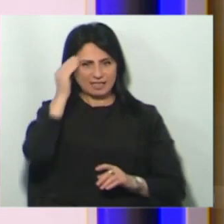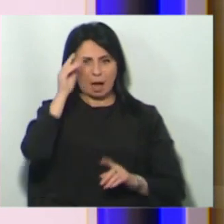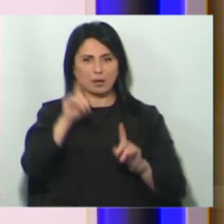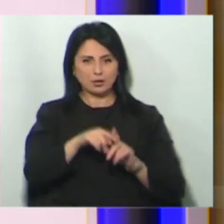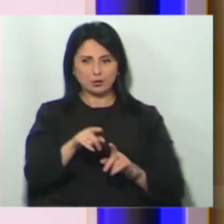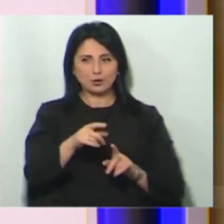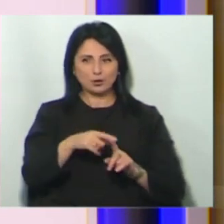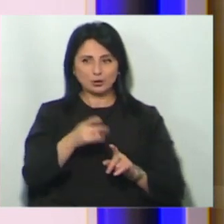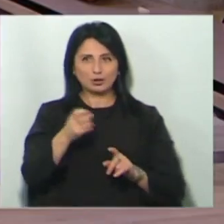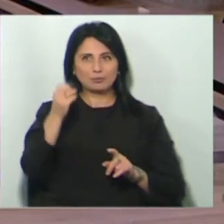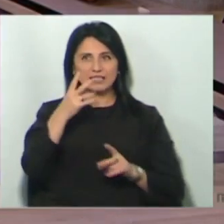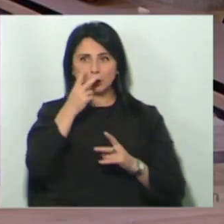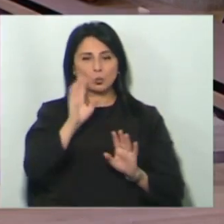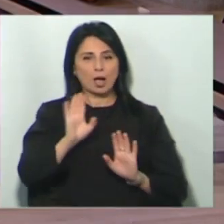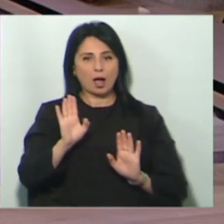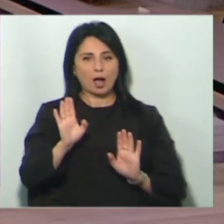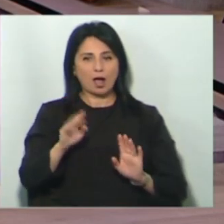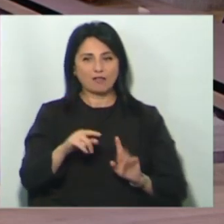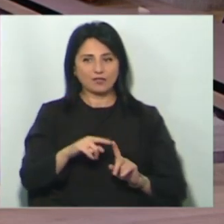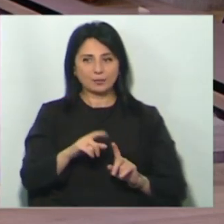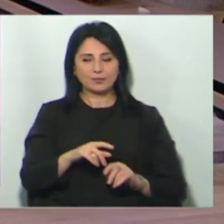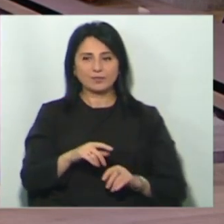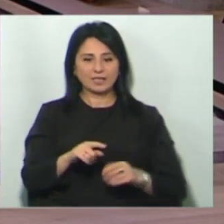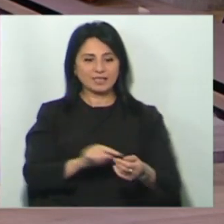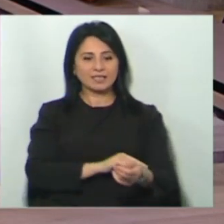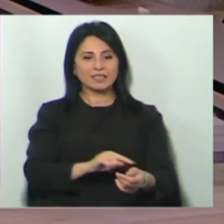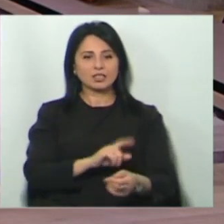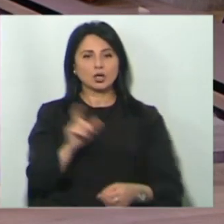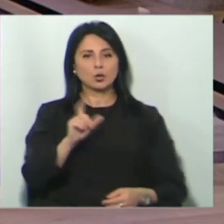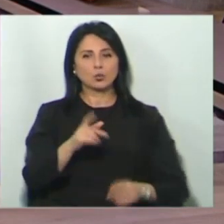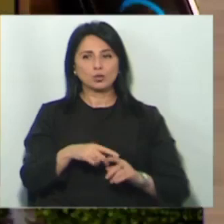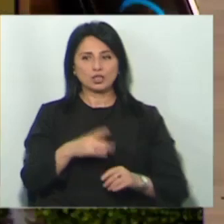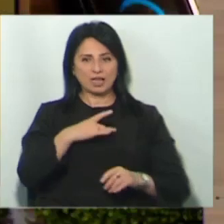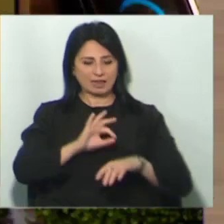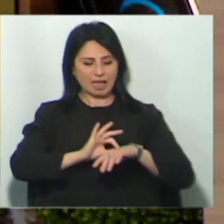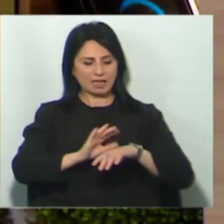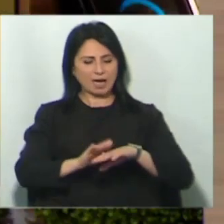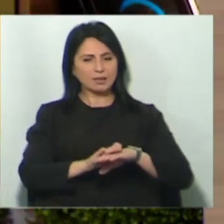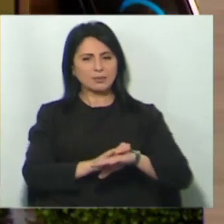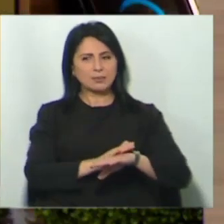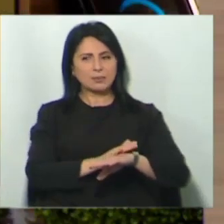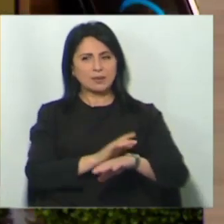მაგრამ დამოკიდებულება იცვლება, რეალობა იცვლება. ცისფერ სისხლიანობაც ის იყო, რომ თეთრკანზე ვქვათ ვენები კარგად ჩანდა